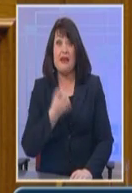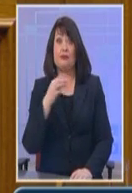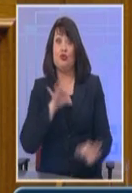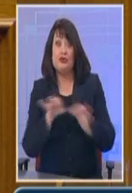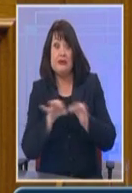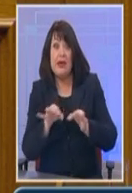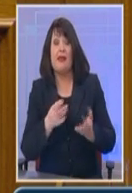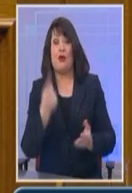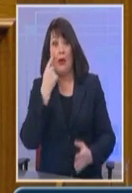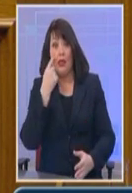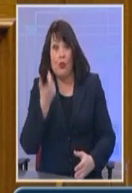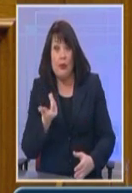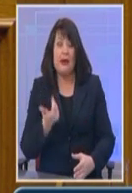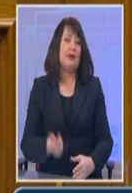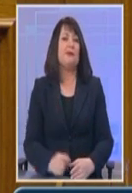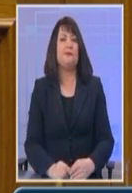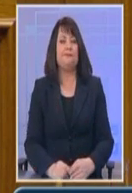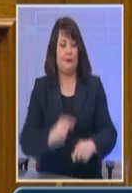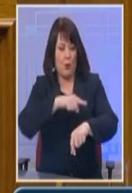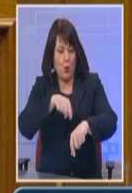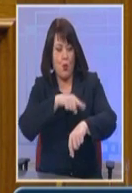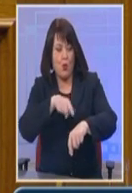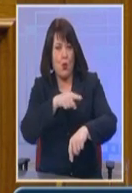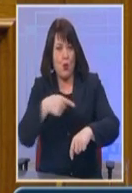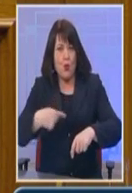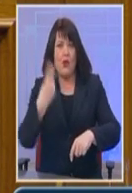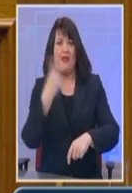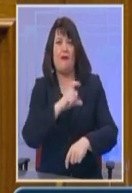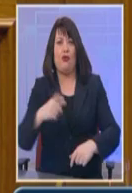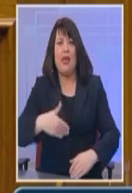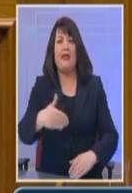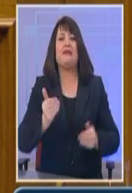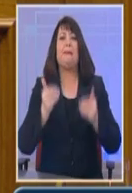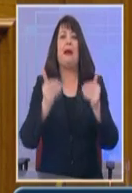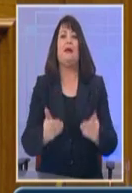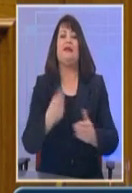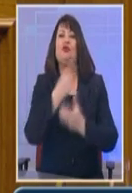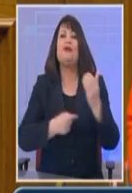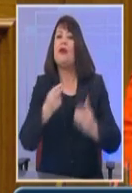σχέδιο. Έχει αρχίσει και μετράει ο χρόνος αντίστροφα για τις 15 μέρες.